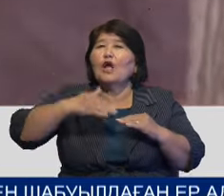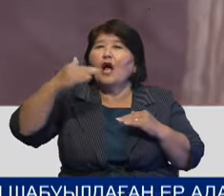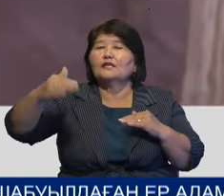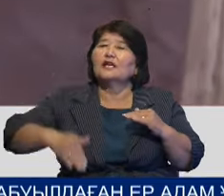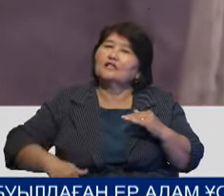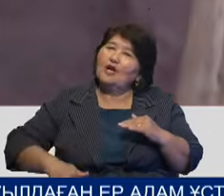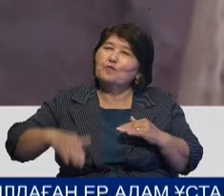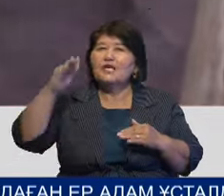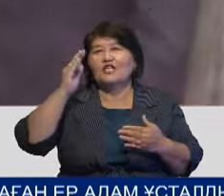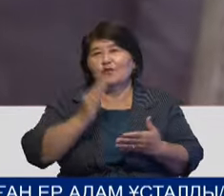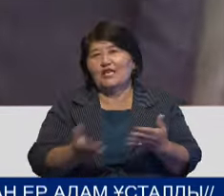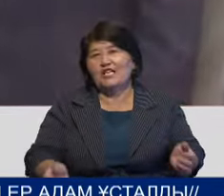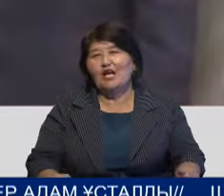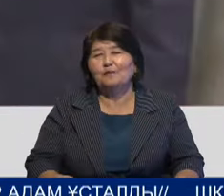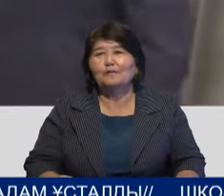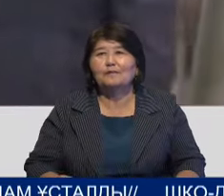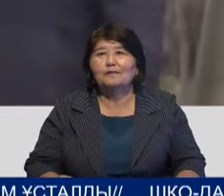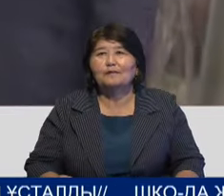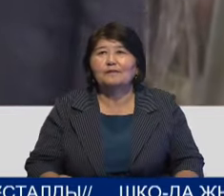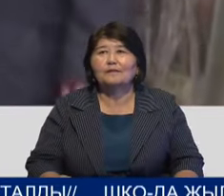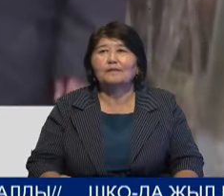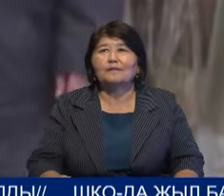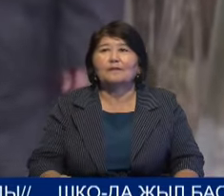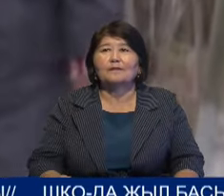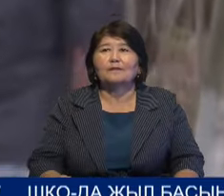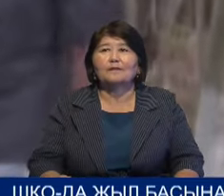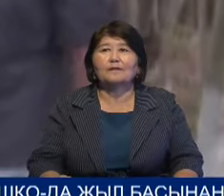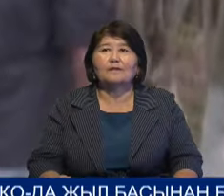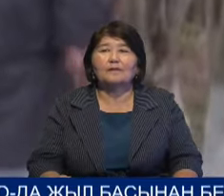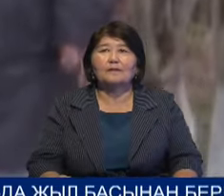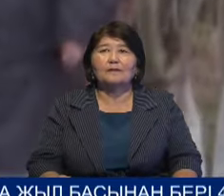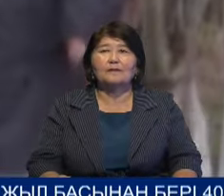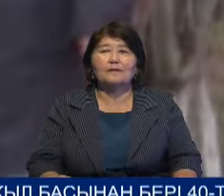биіктей береді. Айнұр Тұңғышбаева, Рамазан Жүсіпбек, Дархан Тоқсейіт, Қызылорда телеарнасы.